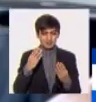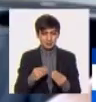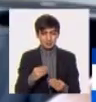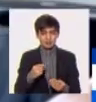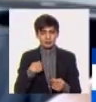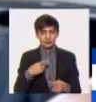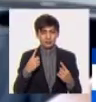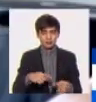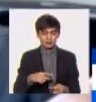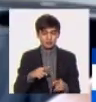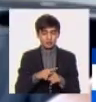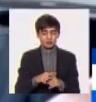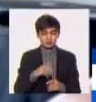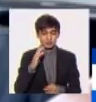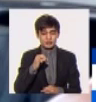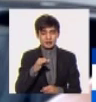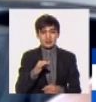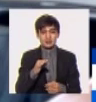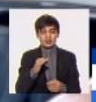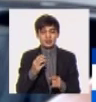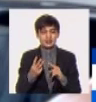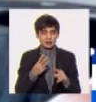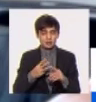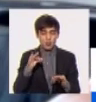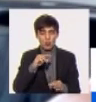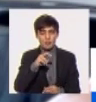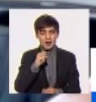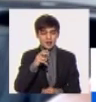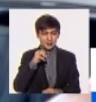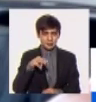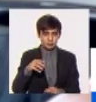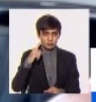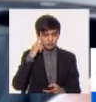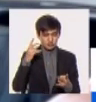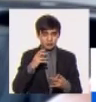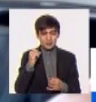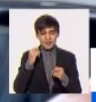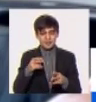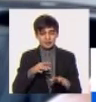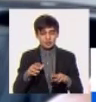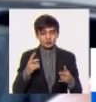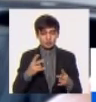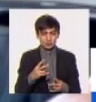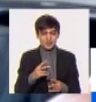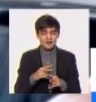необходимо подумать над третьим пакетом мер, таких уже структурных, как сделать так,